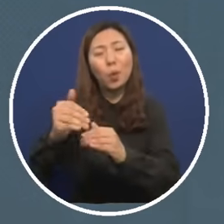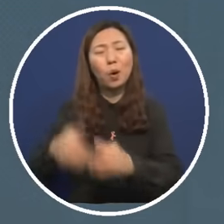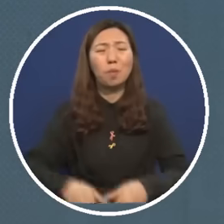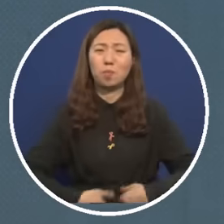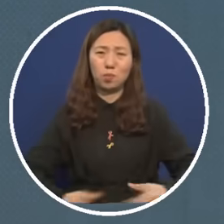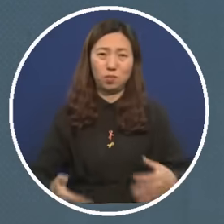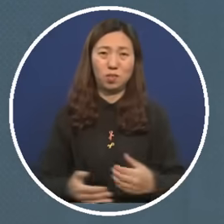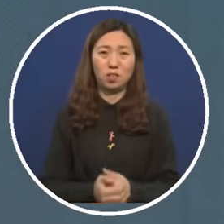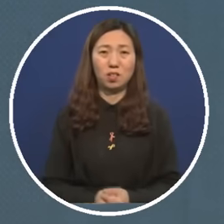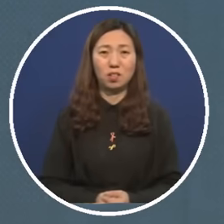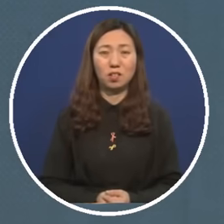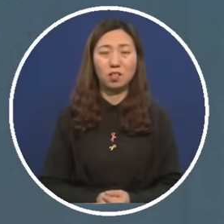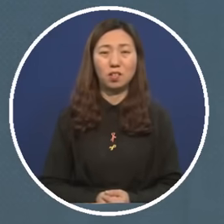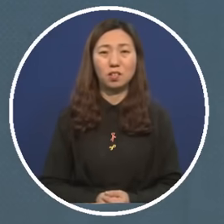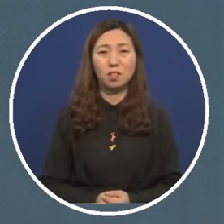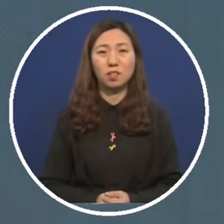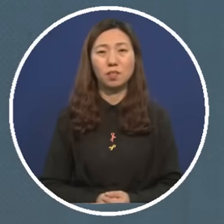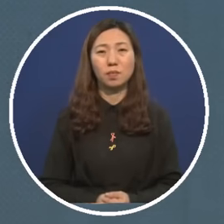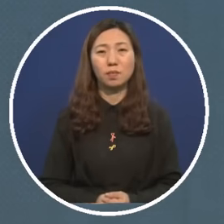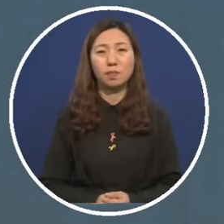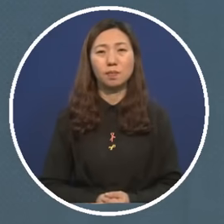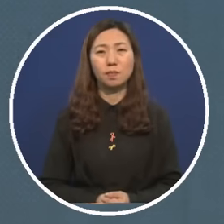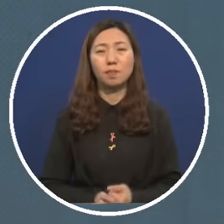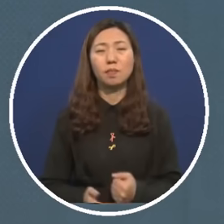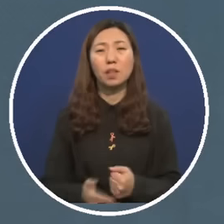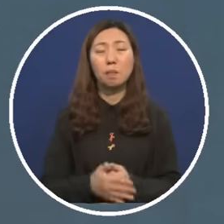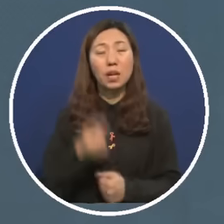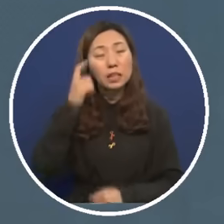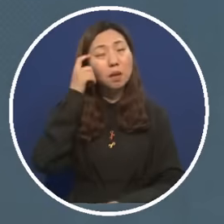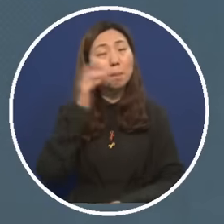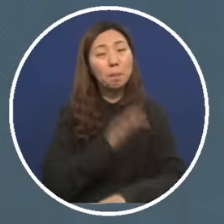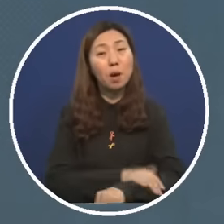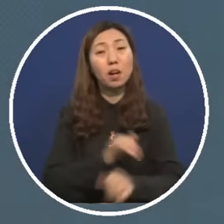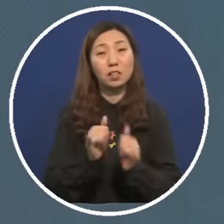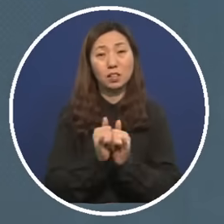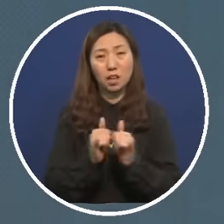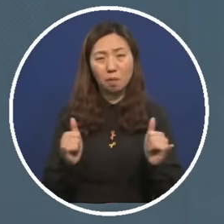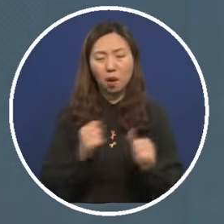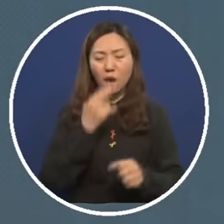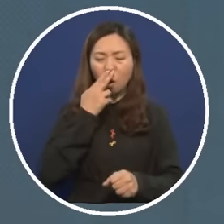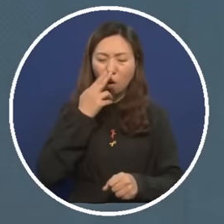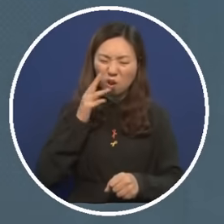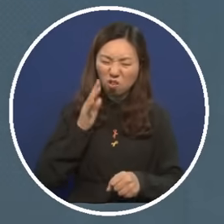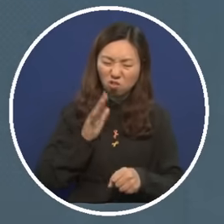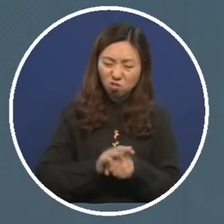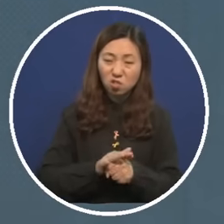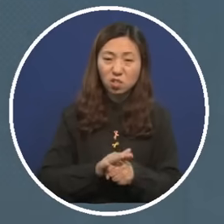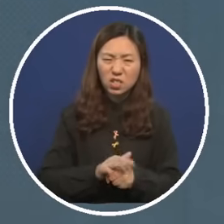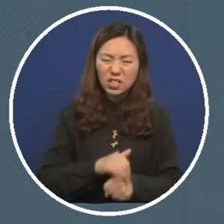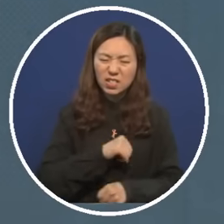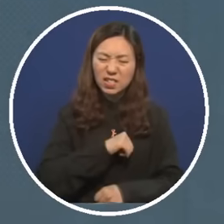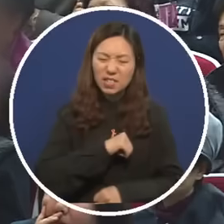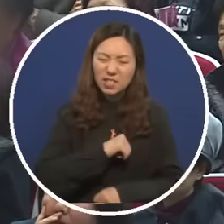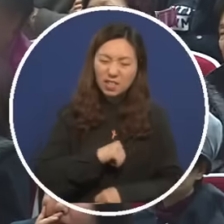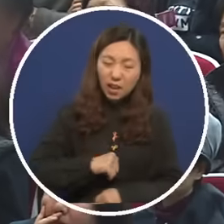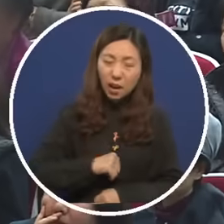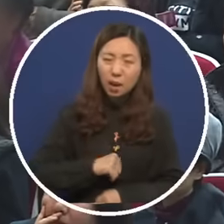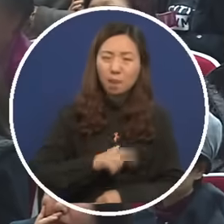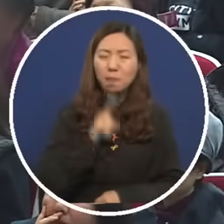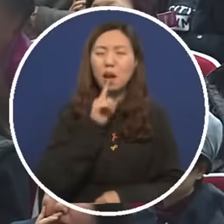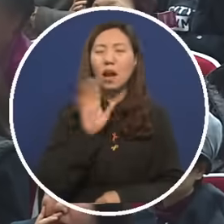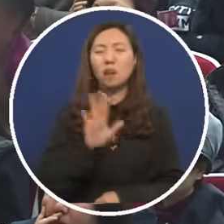필요가 없어져요. 그래서 현명한 사람은 억울해서 그런 게 아니라 참아서 그런 게 아니라